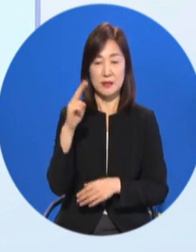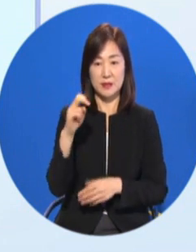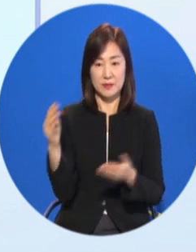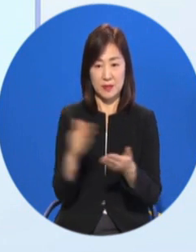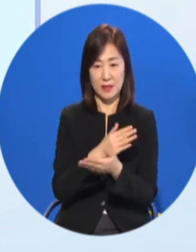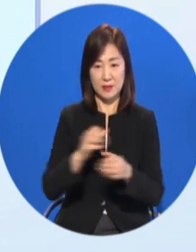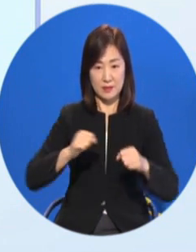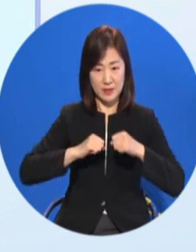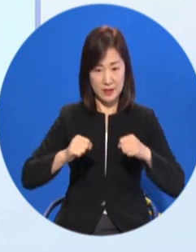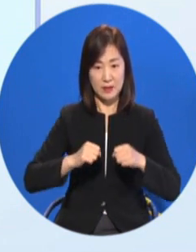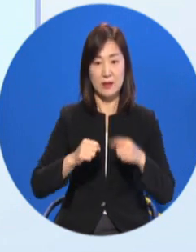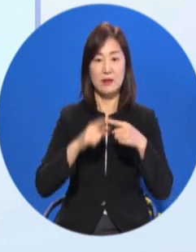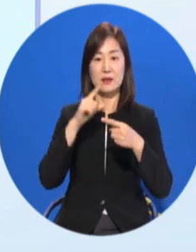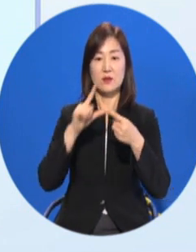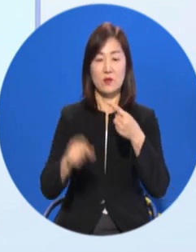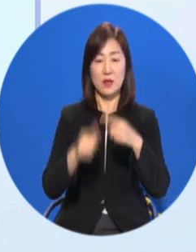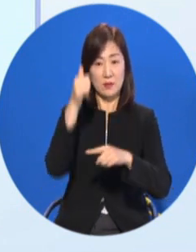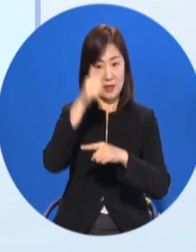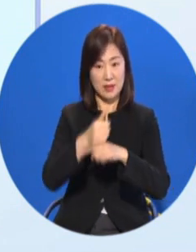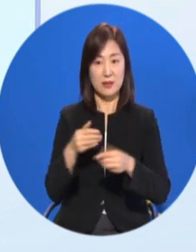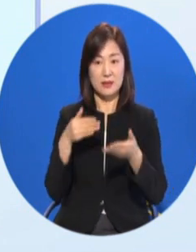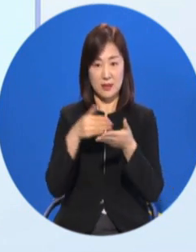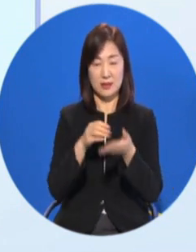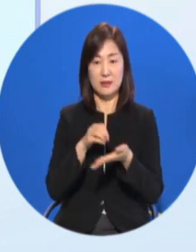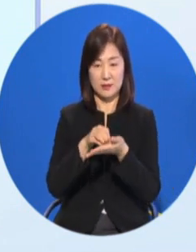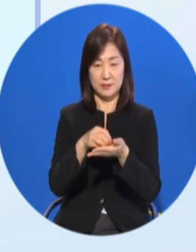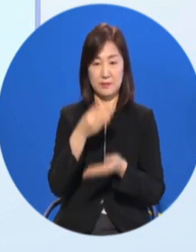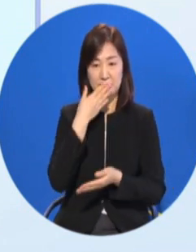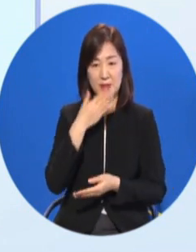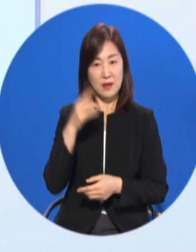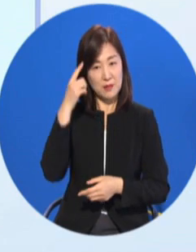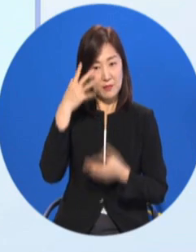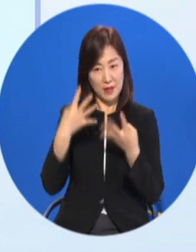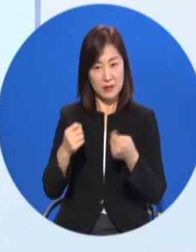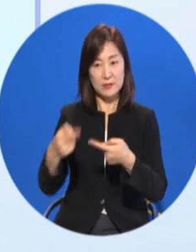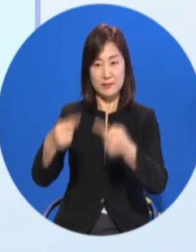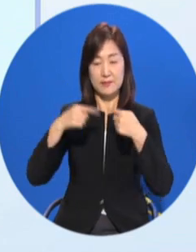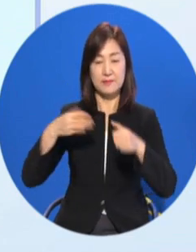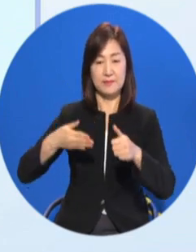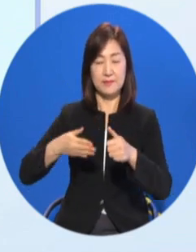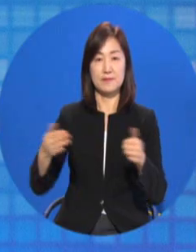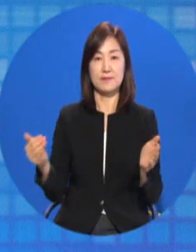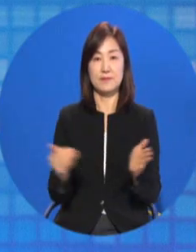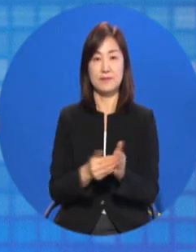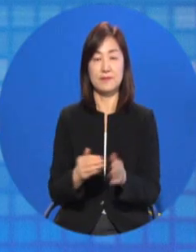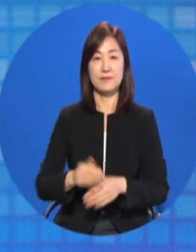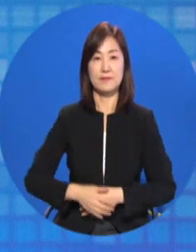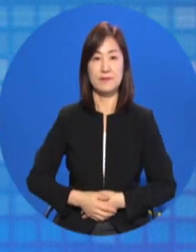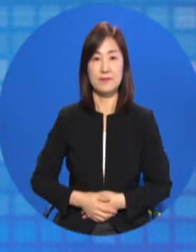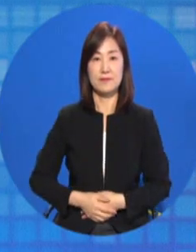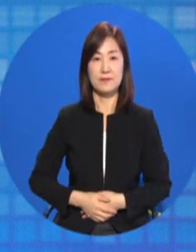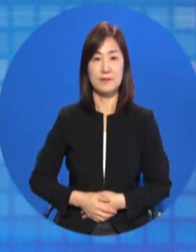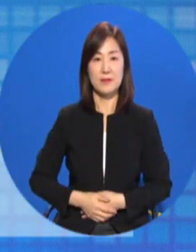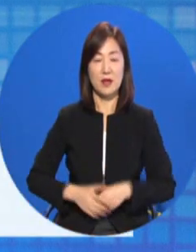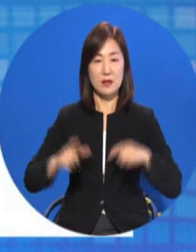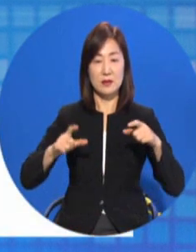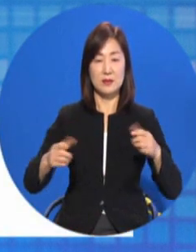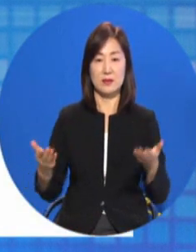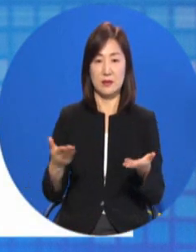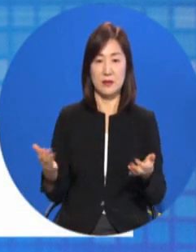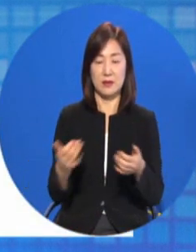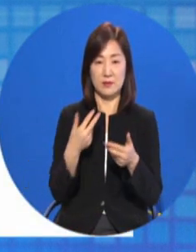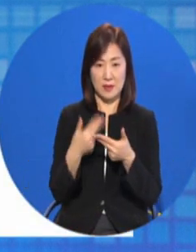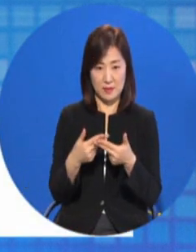1월말까지 접수합니다 시청자 여러분의 많은 관심과 참여 바랍니다 지역 노동계가